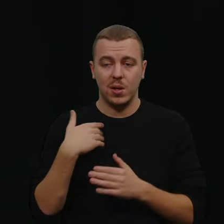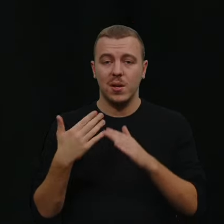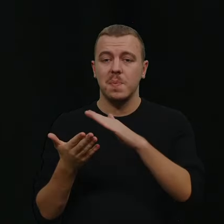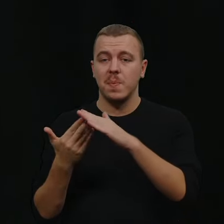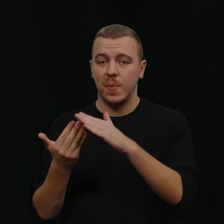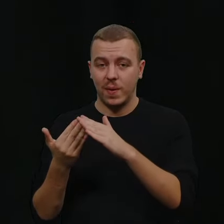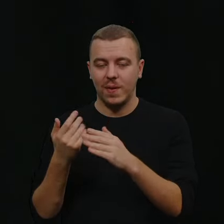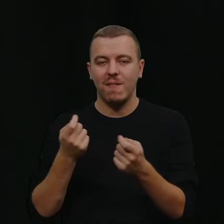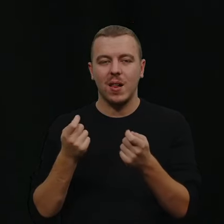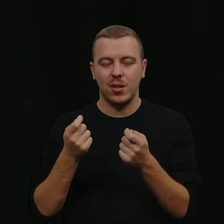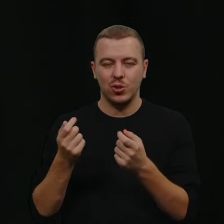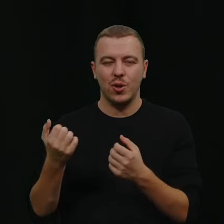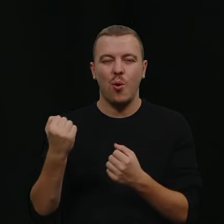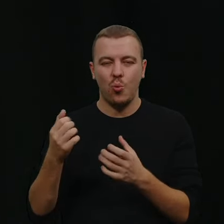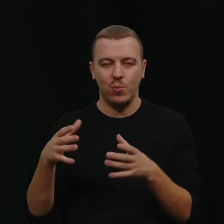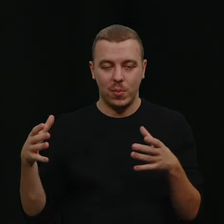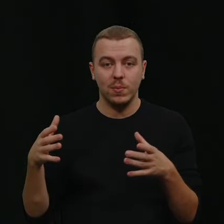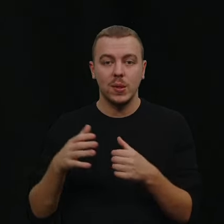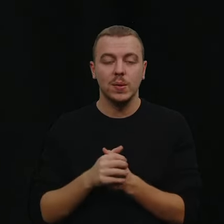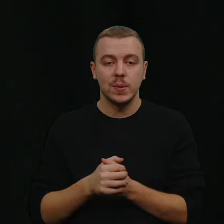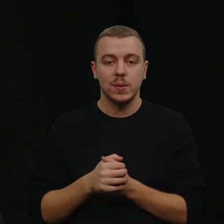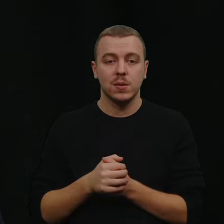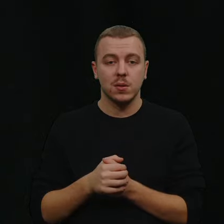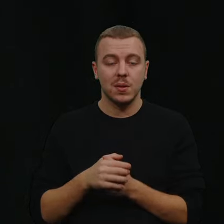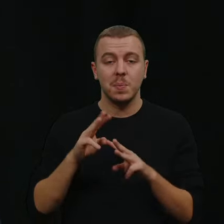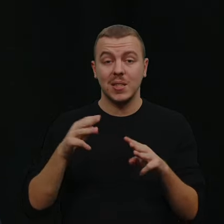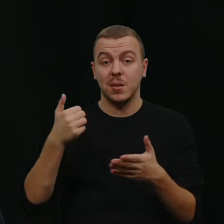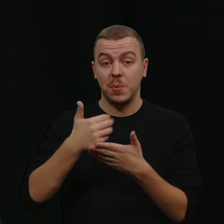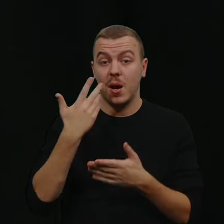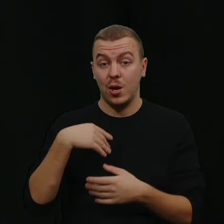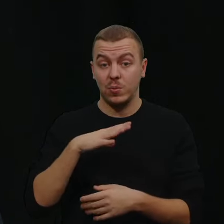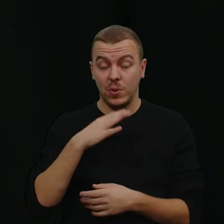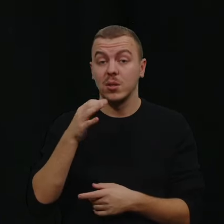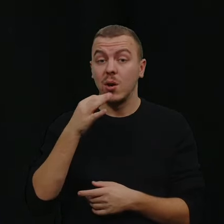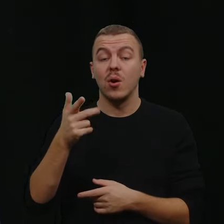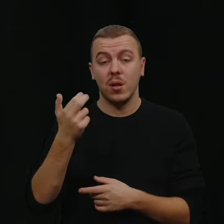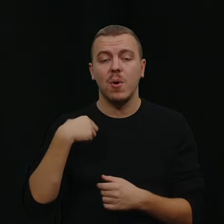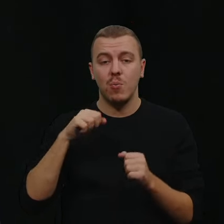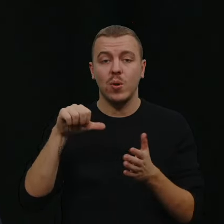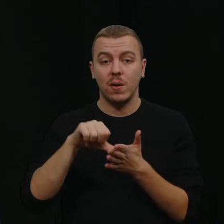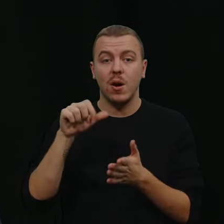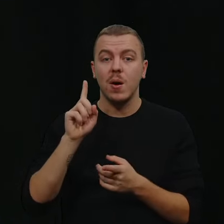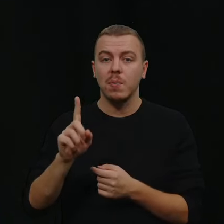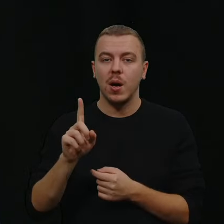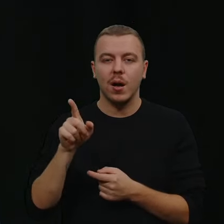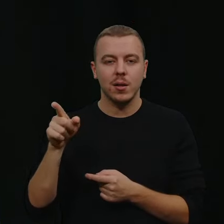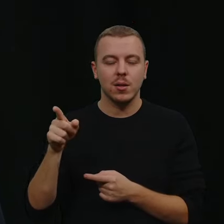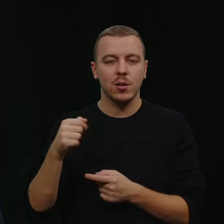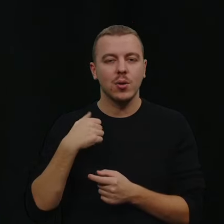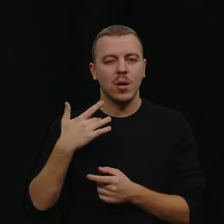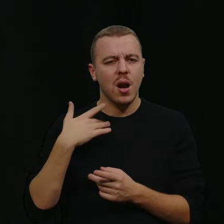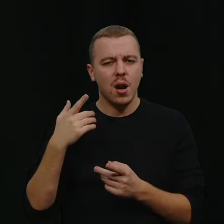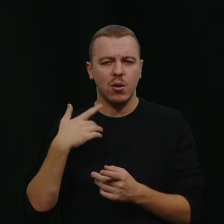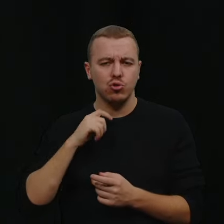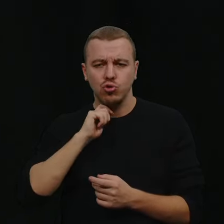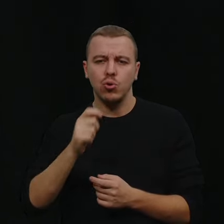pakviesti į valdančią daugumą, kada buvo ministro pirmininko. Pirmiausia, jie pasako, taip, mes galėtumėm dalyvauti, bet labai turi ambicingus, reiškia,